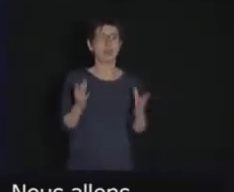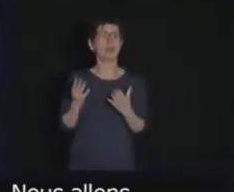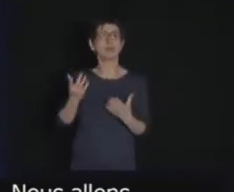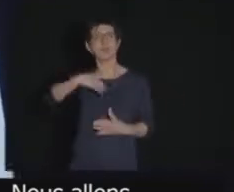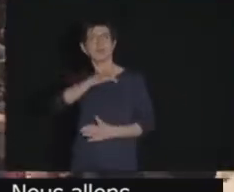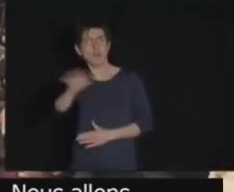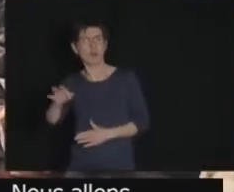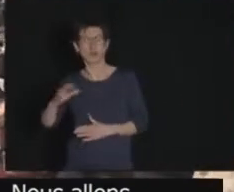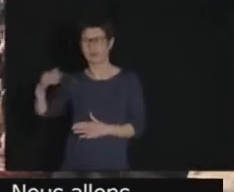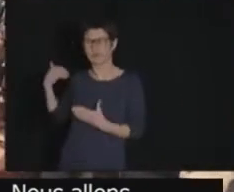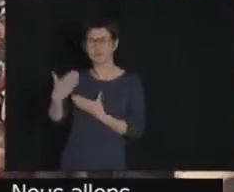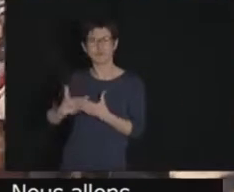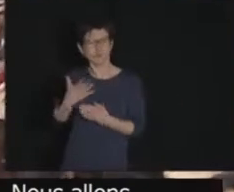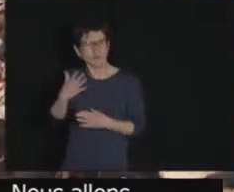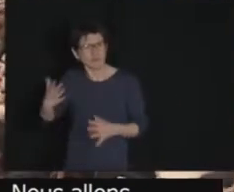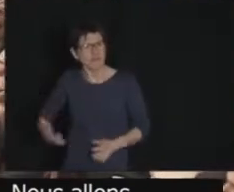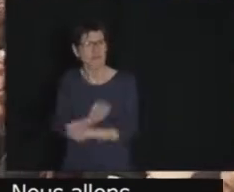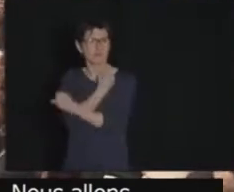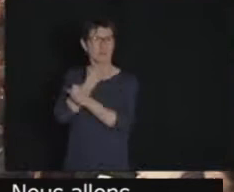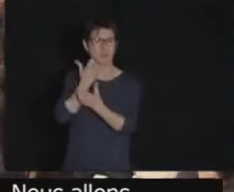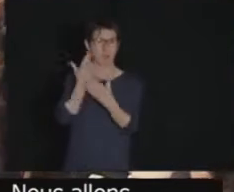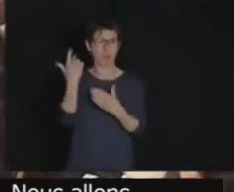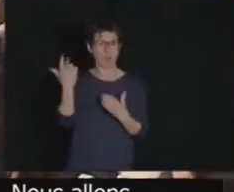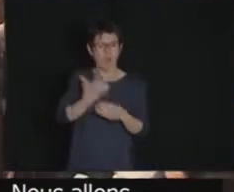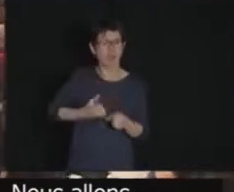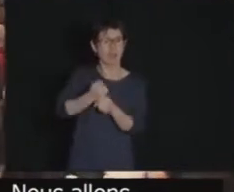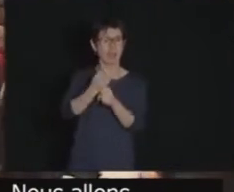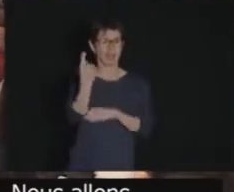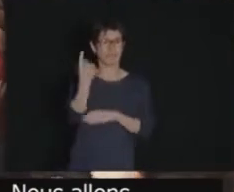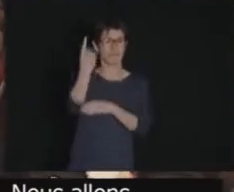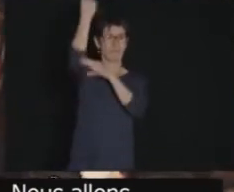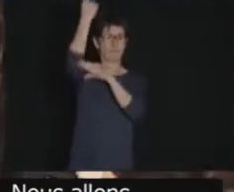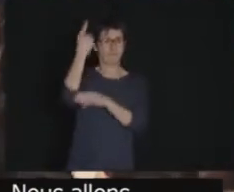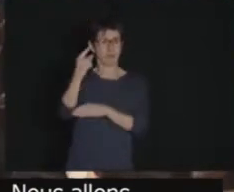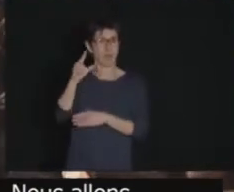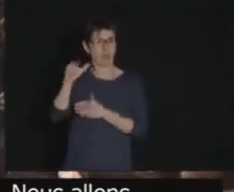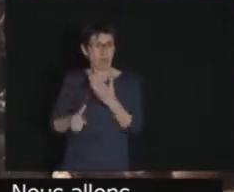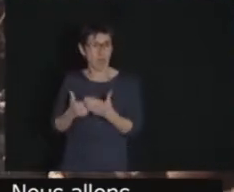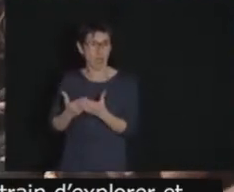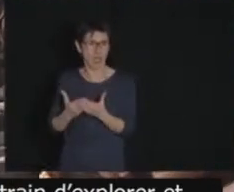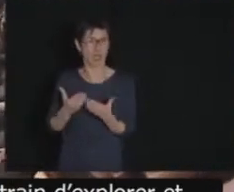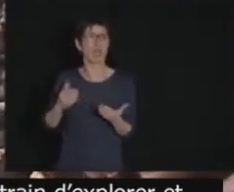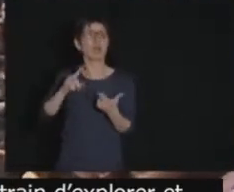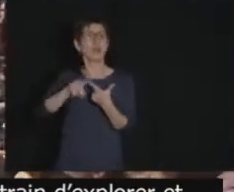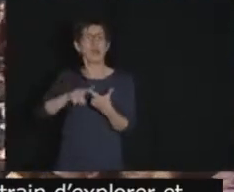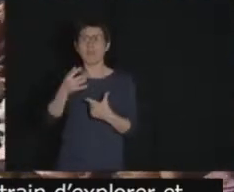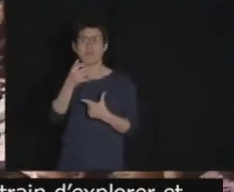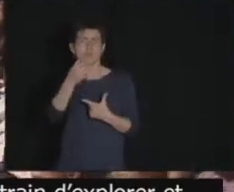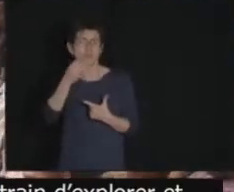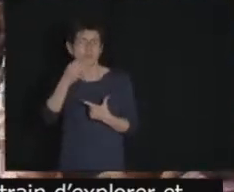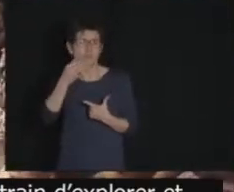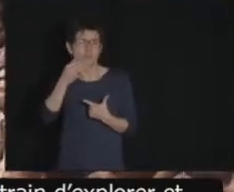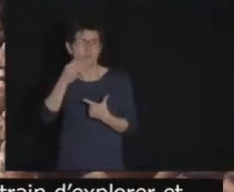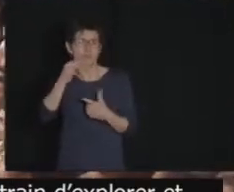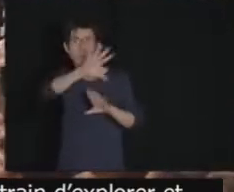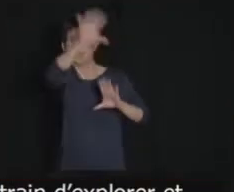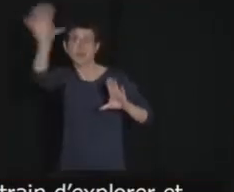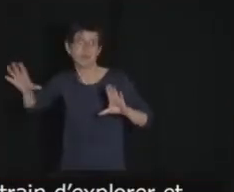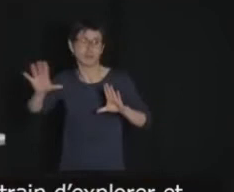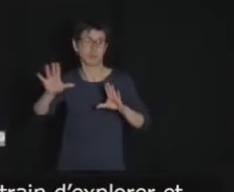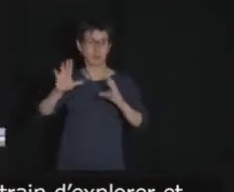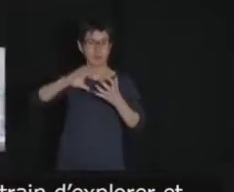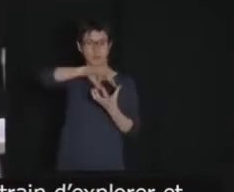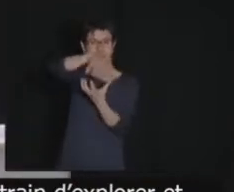de faire ces instruments que sont les fusées Ariane, qui représentent 50% du marché mondial aujourd'hui, la